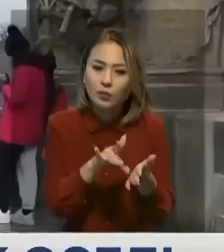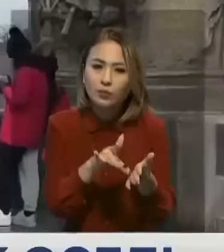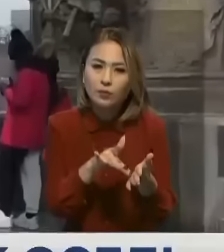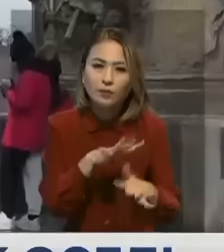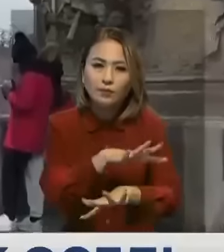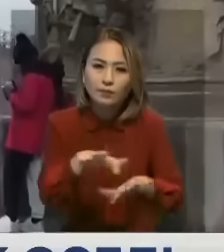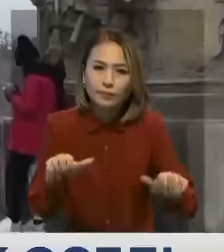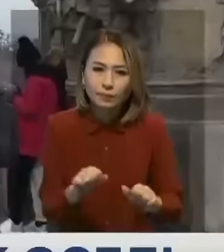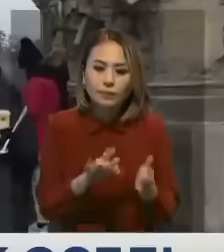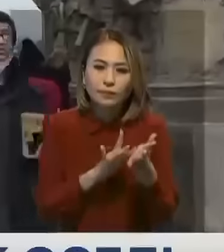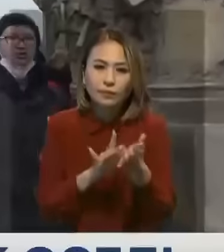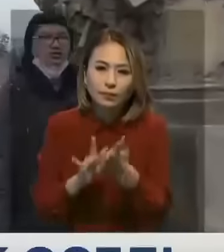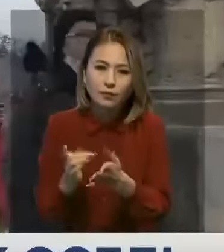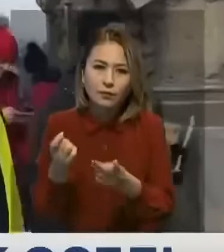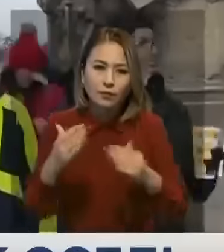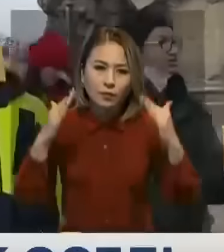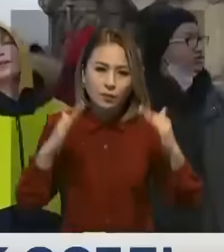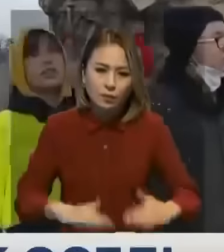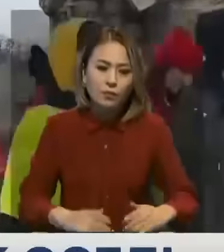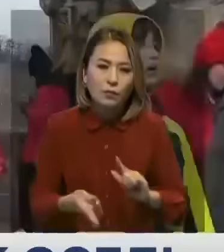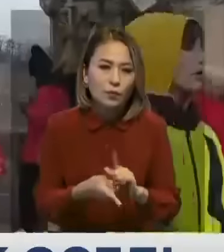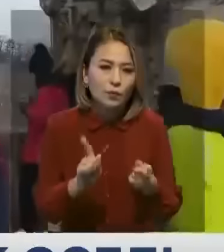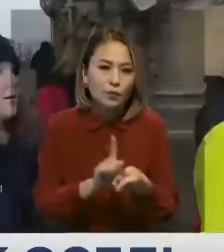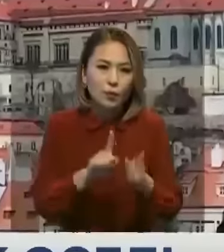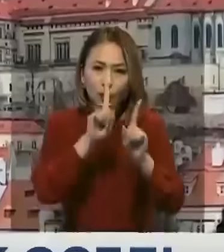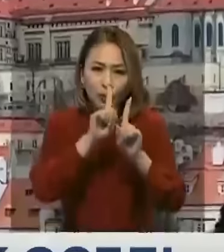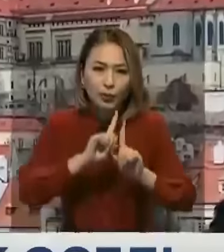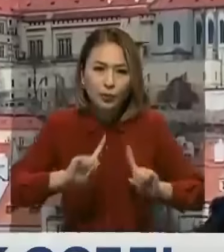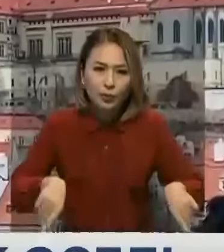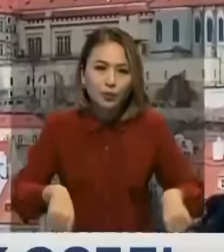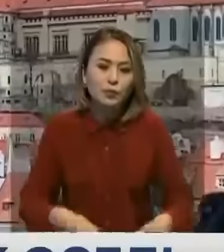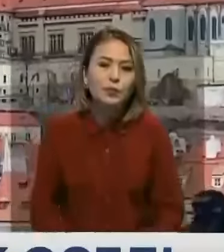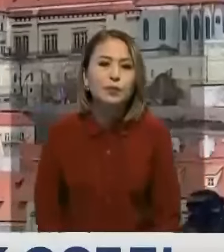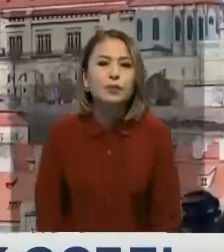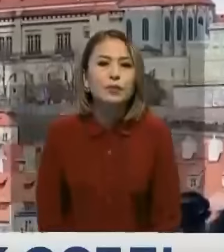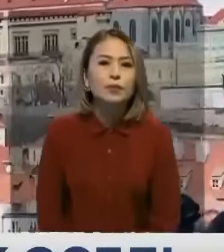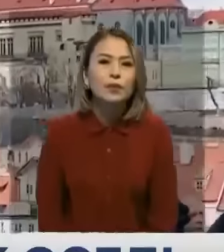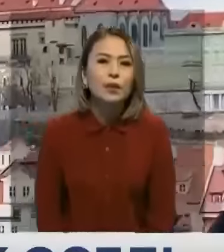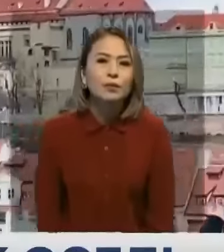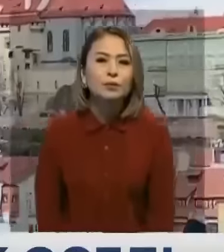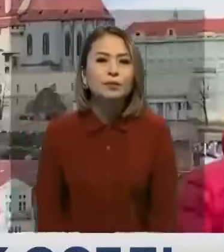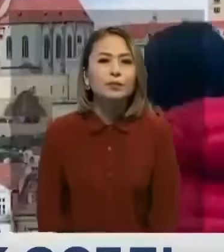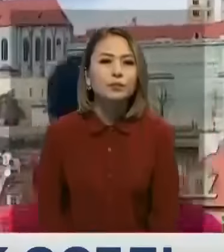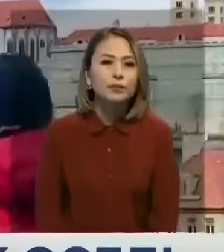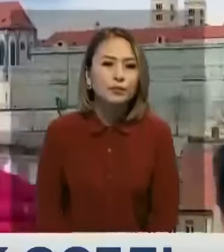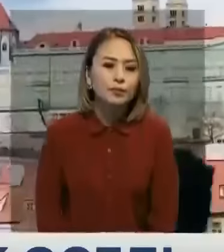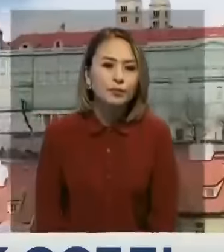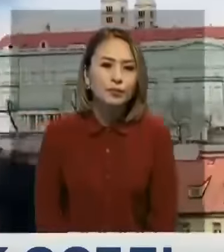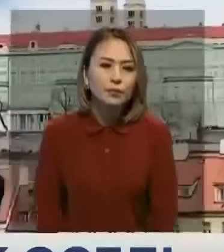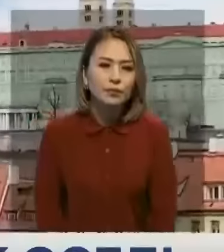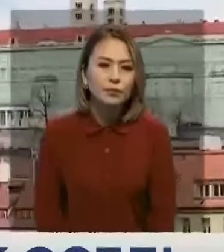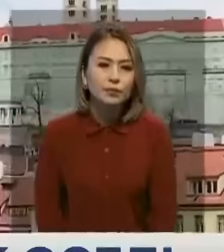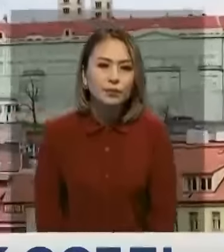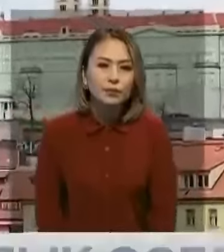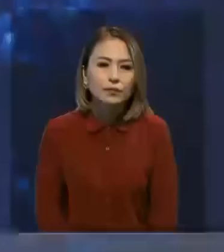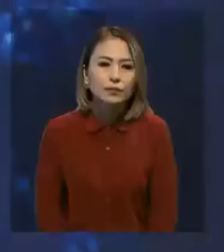саяхатшылар қарасы төмендесе де шешімді өзгертпейтінін айтып отыр. Гүлзиян Ахпызы, Дмитрий Лукша, Хабар 24, Чехия.